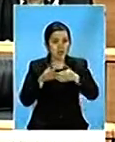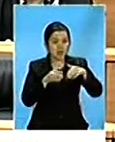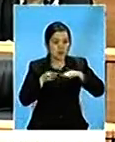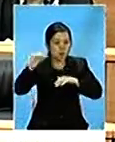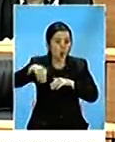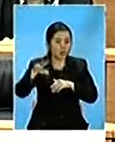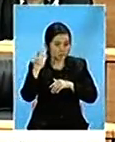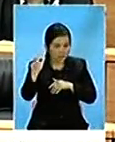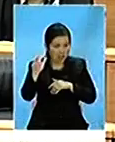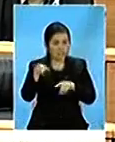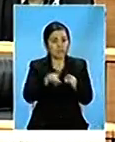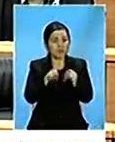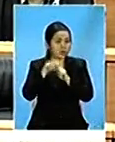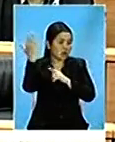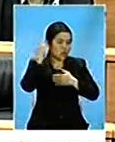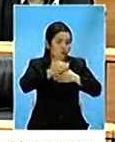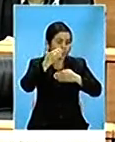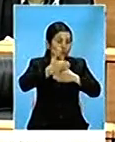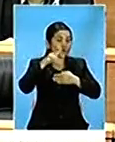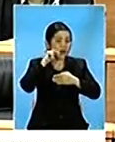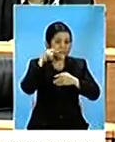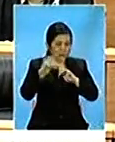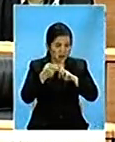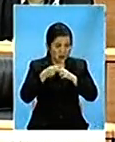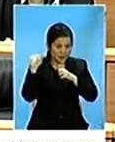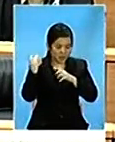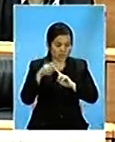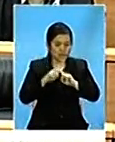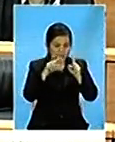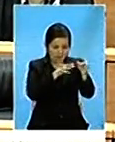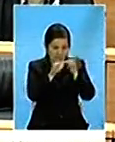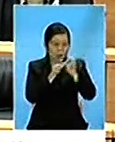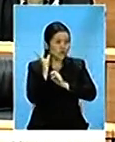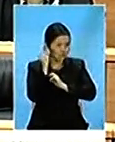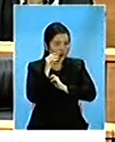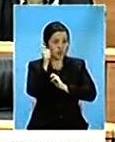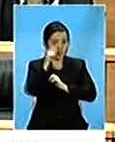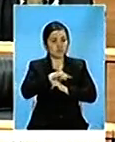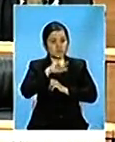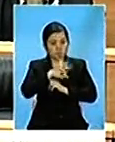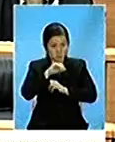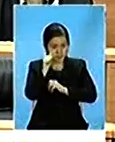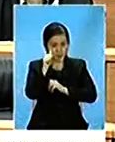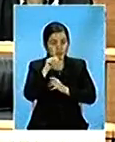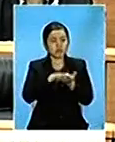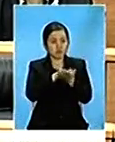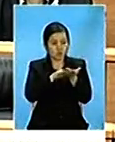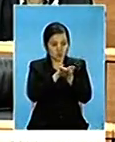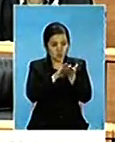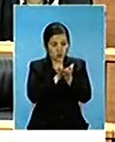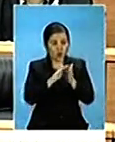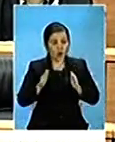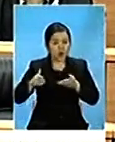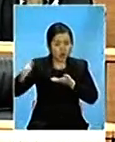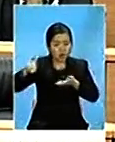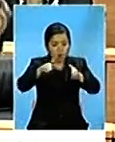ปัญหาที่ไปมีปัญหากันเมื่อปีที่แล้วเนี่ยนะครับผมมั่นใจท่านครับเพราะคลอง3วาหลายประตูเนี่ยนะครับขออภัยครับคลอง3วาหลายคลองที่เป็น